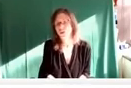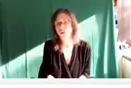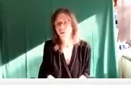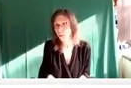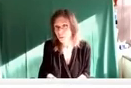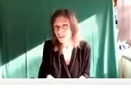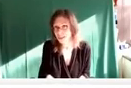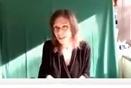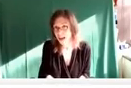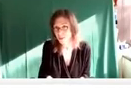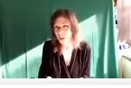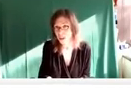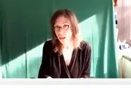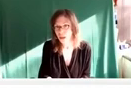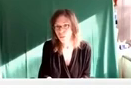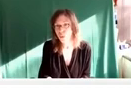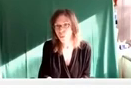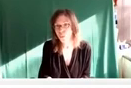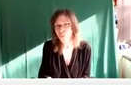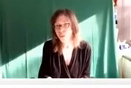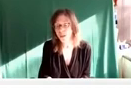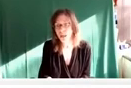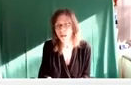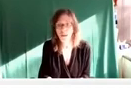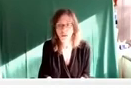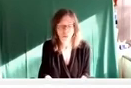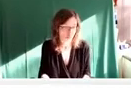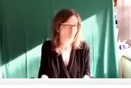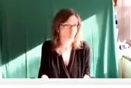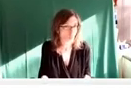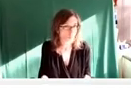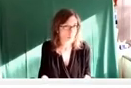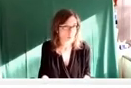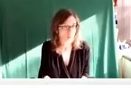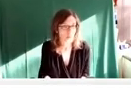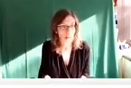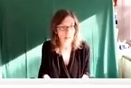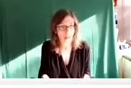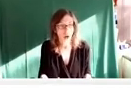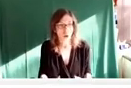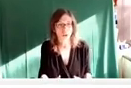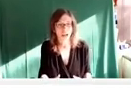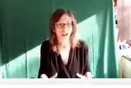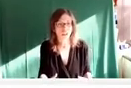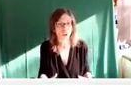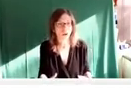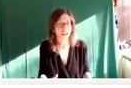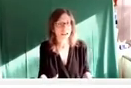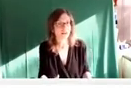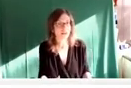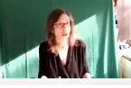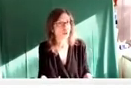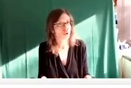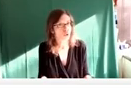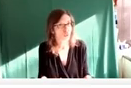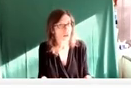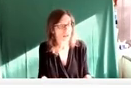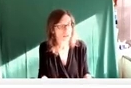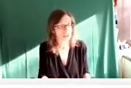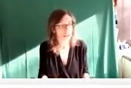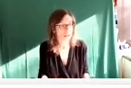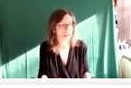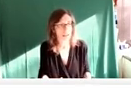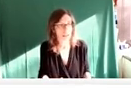études qui sont réplicables non plus, tu sais, surtout en sciences sociales, on ne travaille pas avec des virus ou